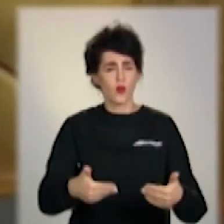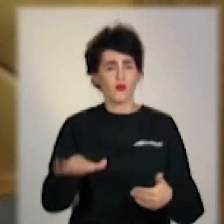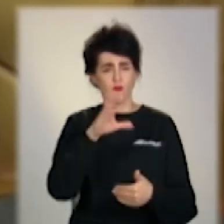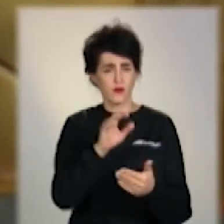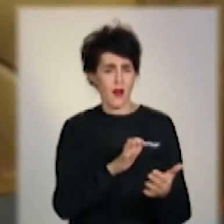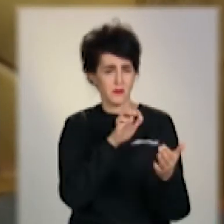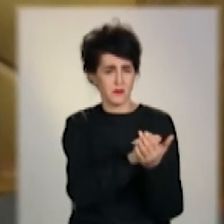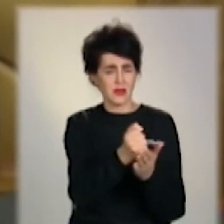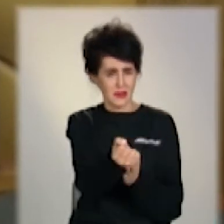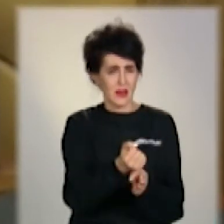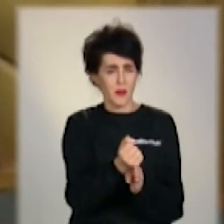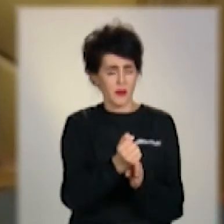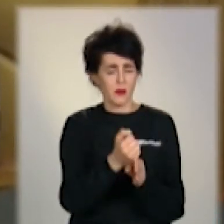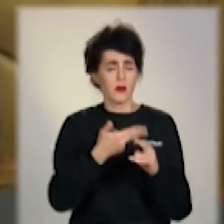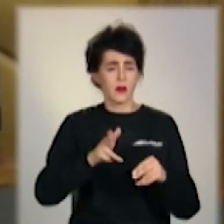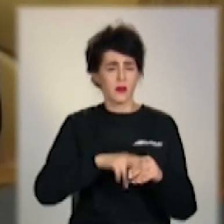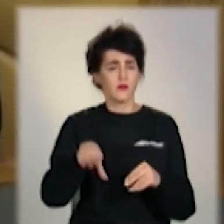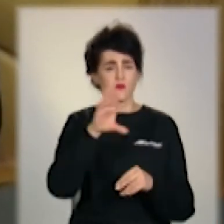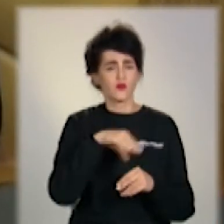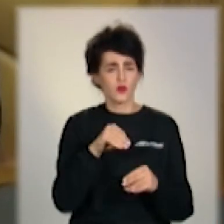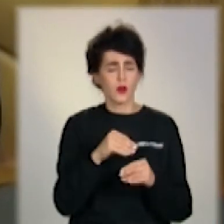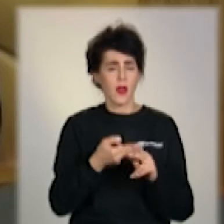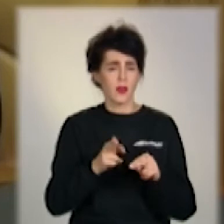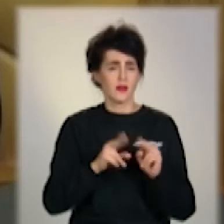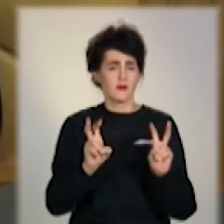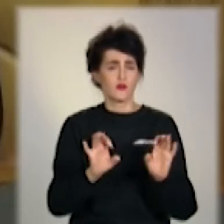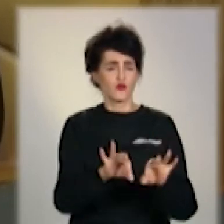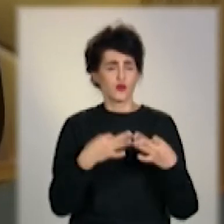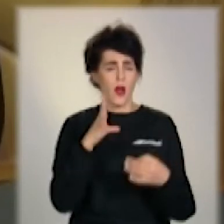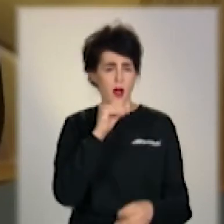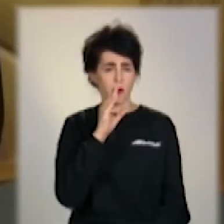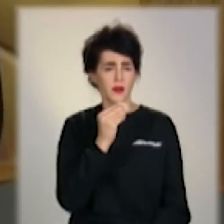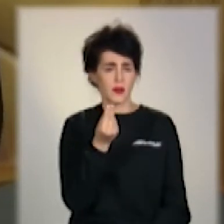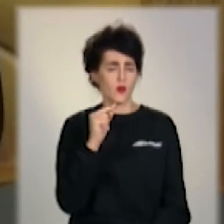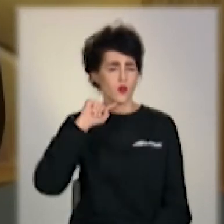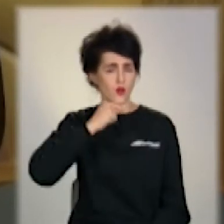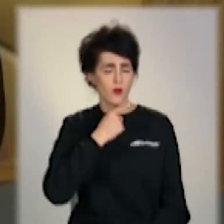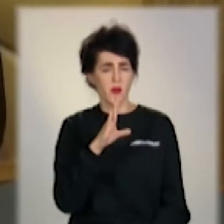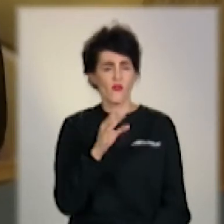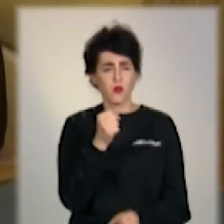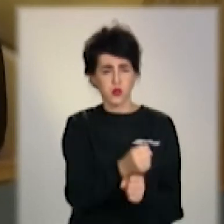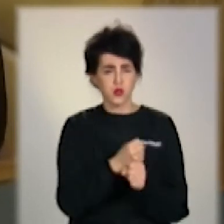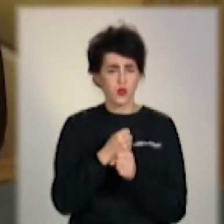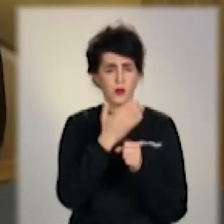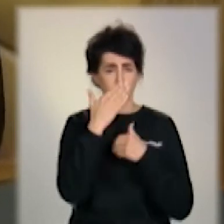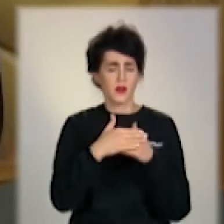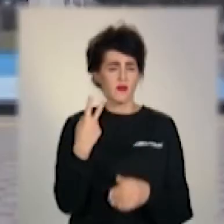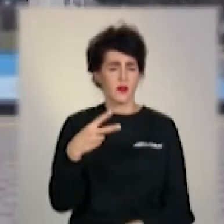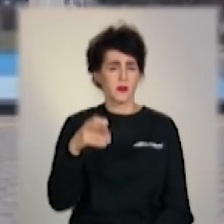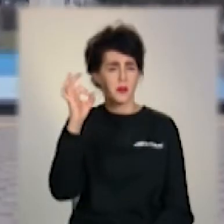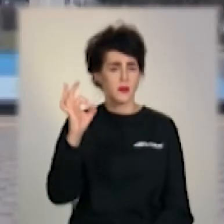бронювати літній відпочинок взимку очевидна. Це дозволить заощадити на путівці близько